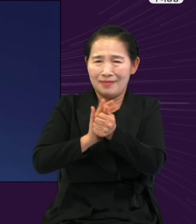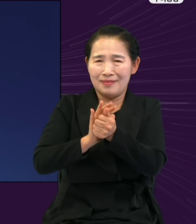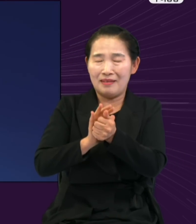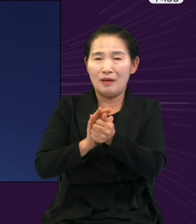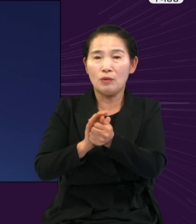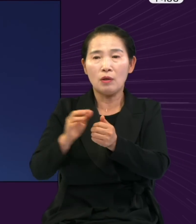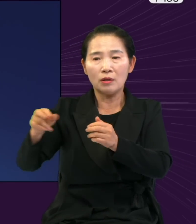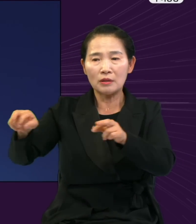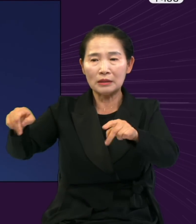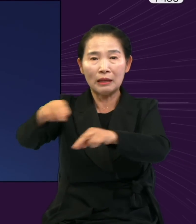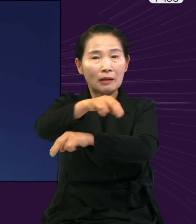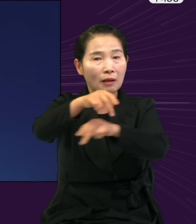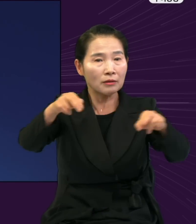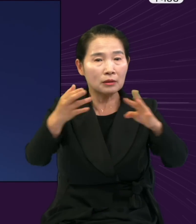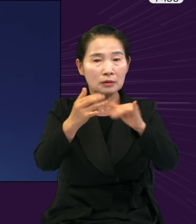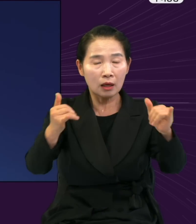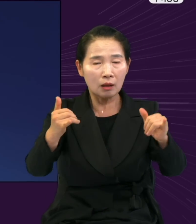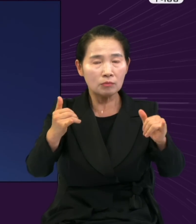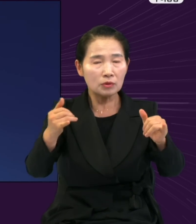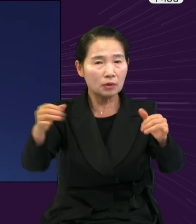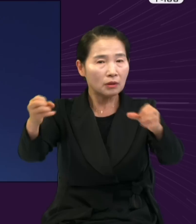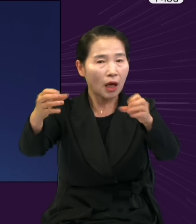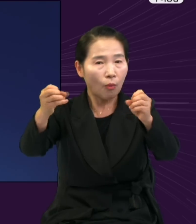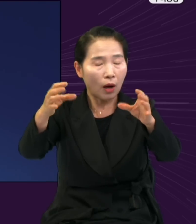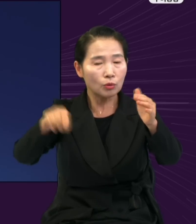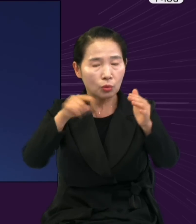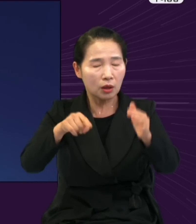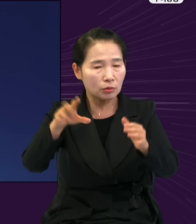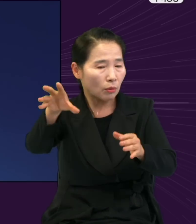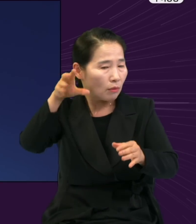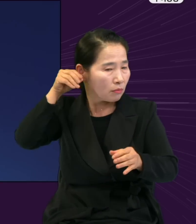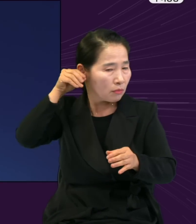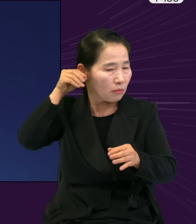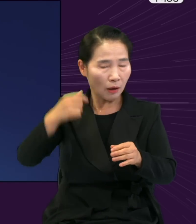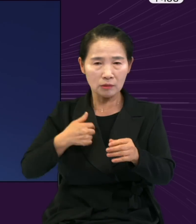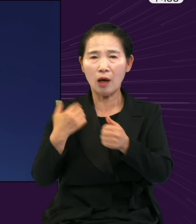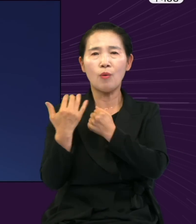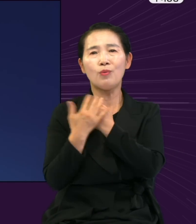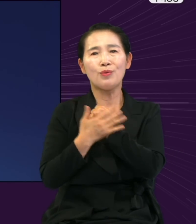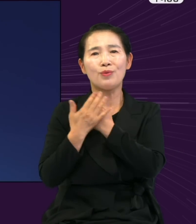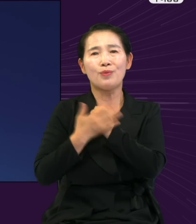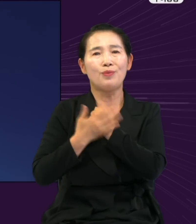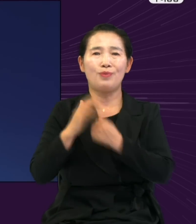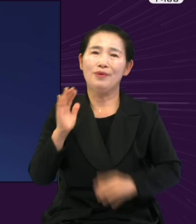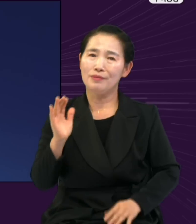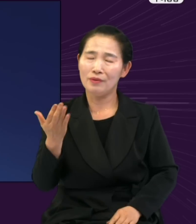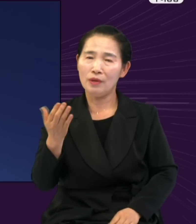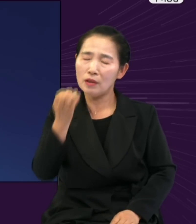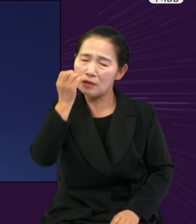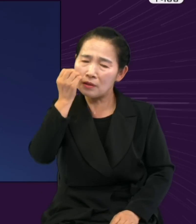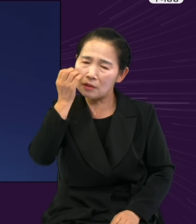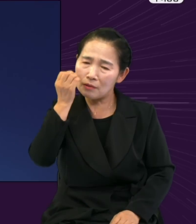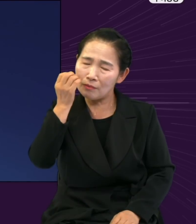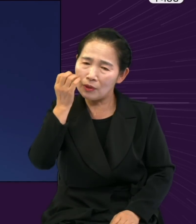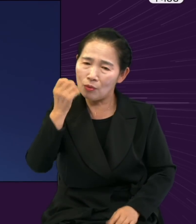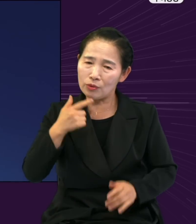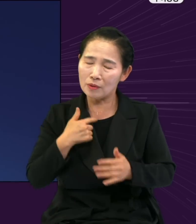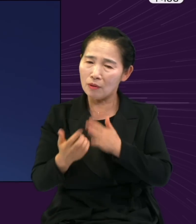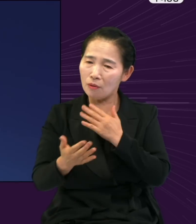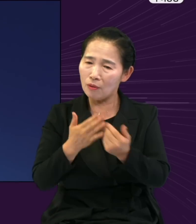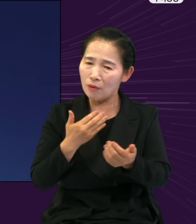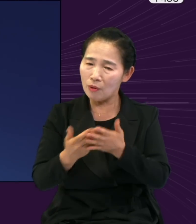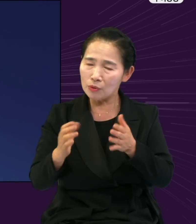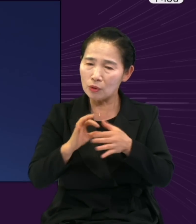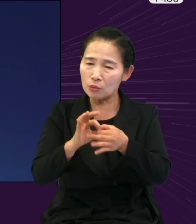정말 신비로운 경험이었습니다. 이 신비로운 경험들이 저를 숨쉬게 했습니다.